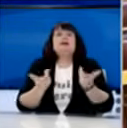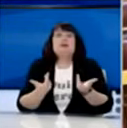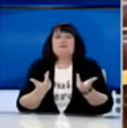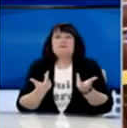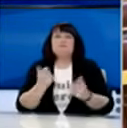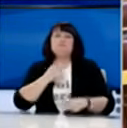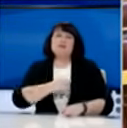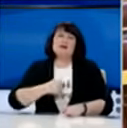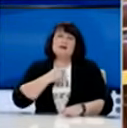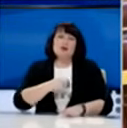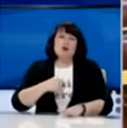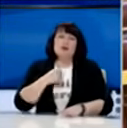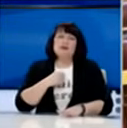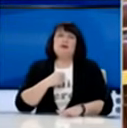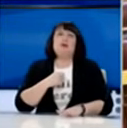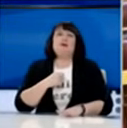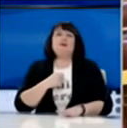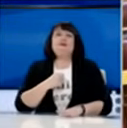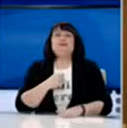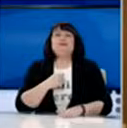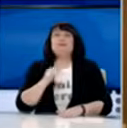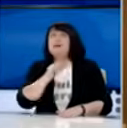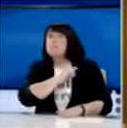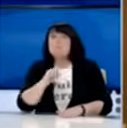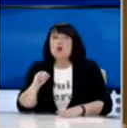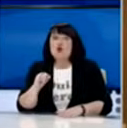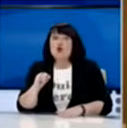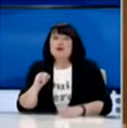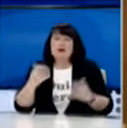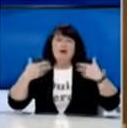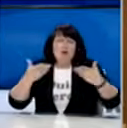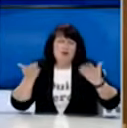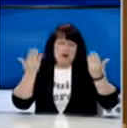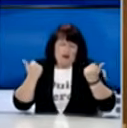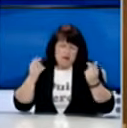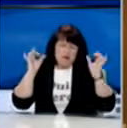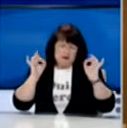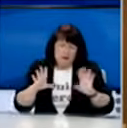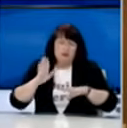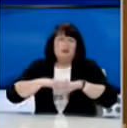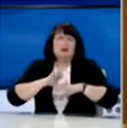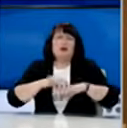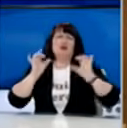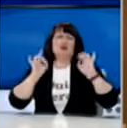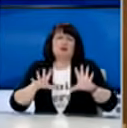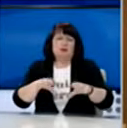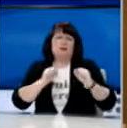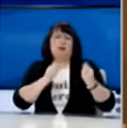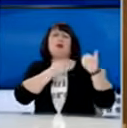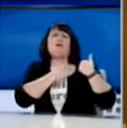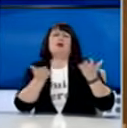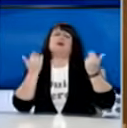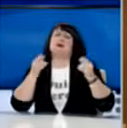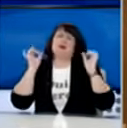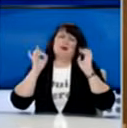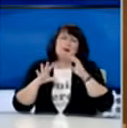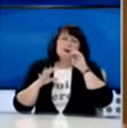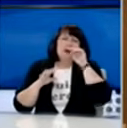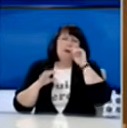ότι δυστυχώς κανείς ποτέ δεν λογοδοτεί, κανείς ποτέ δεν αναλαμβάνει τις ευθύνες